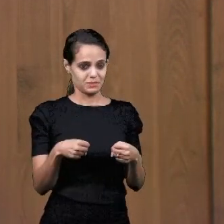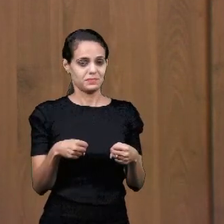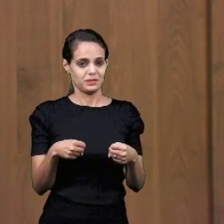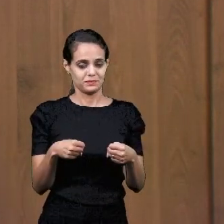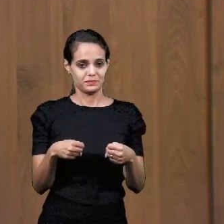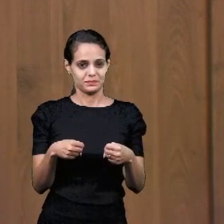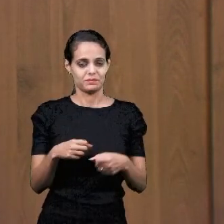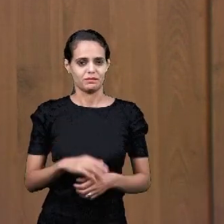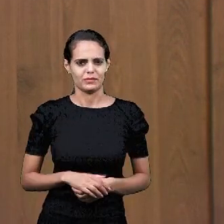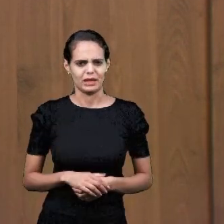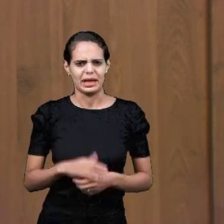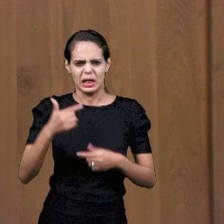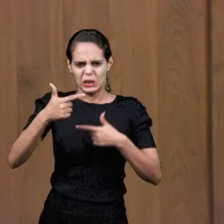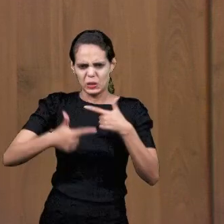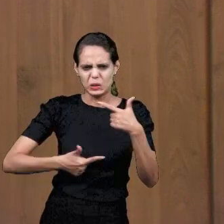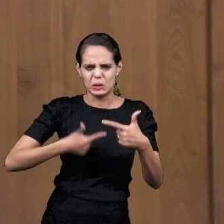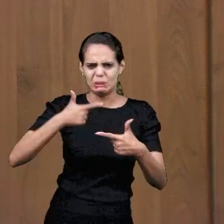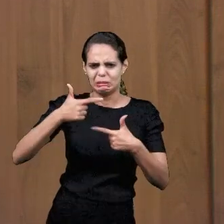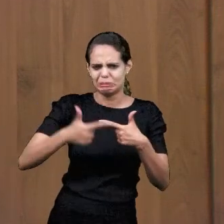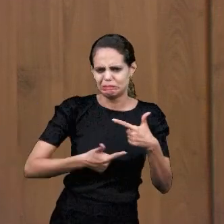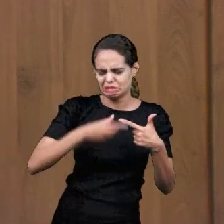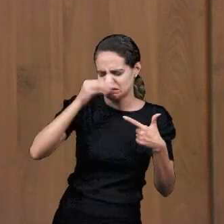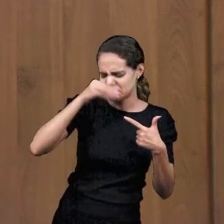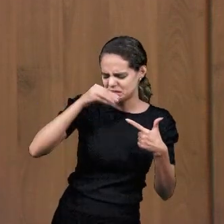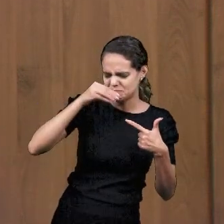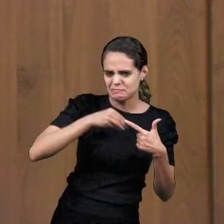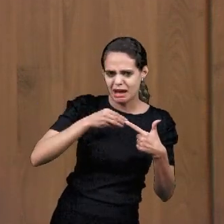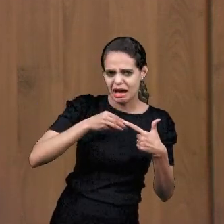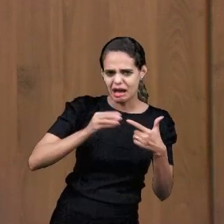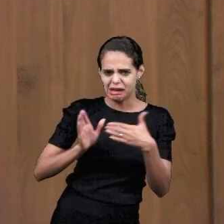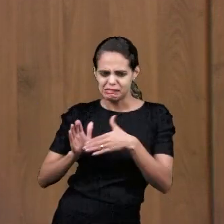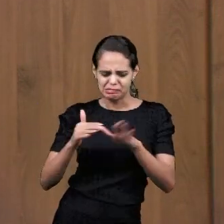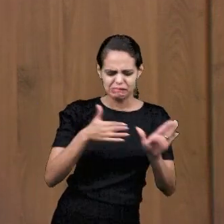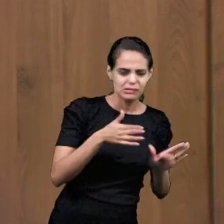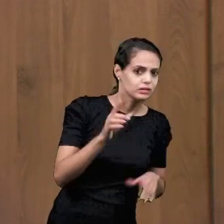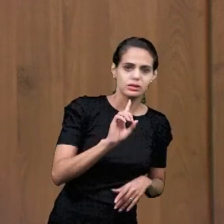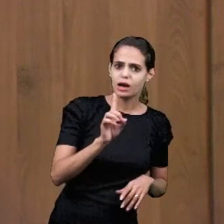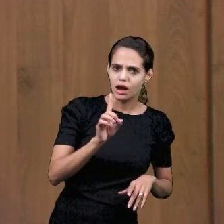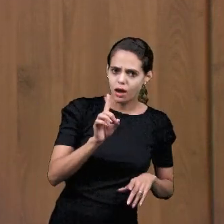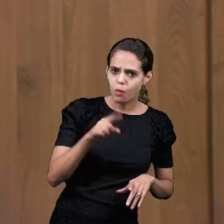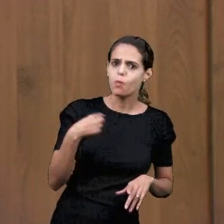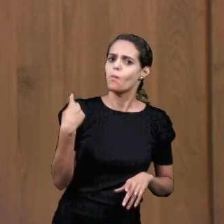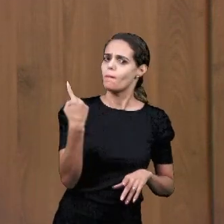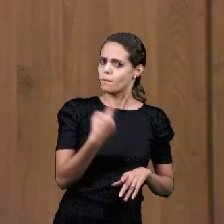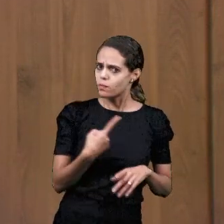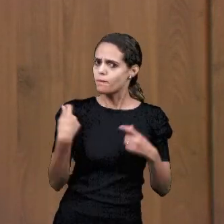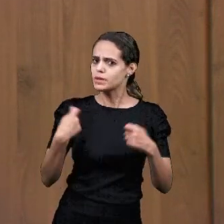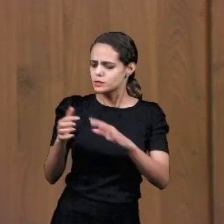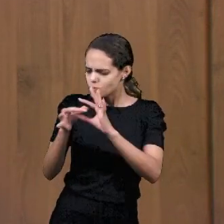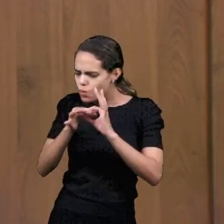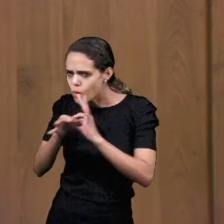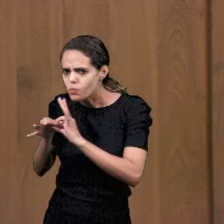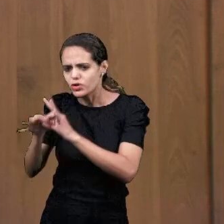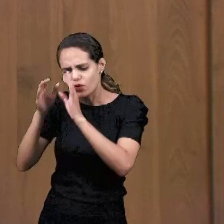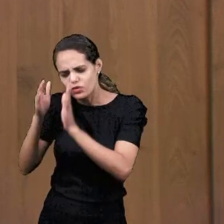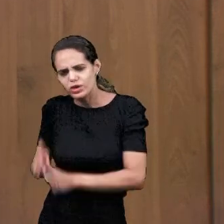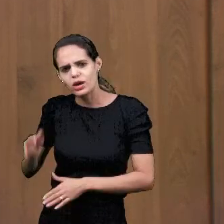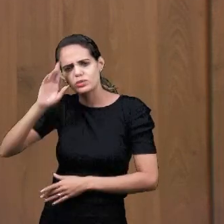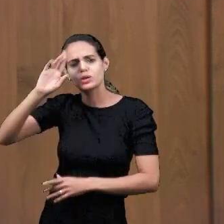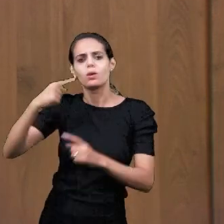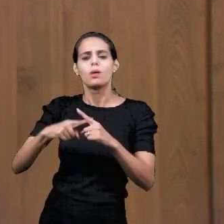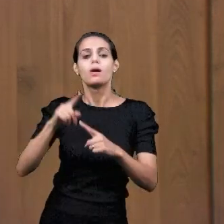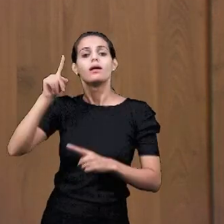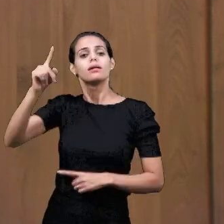devons être chaque jour comprendre que le Seigneur, il aime notre vie. Il veut effectuer une œuvre de pouvoir en